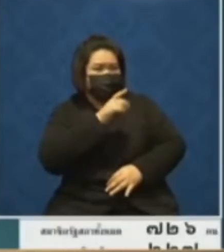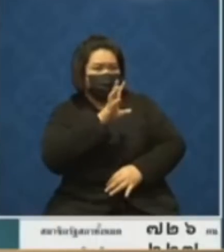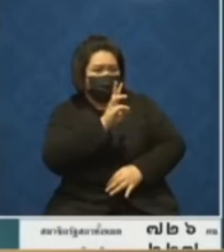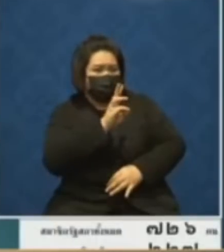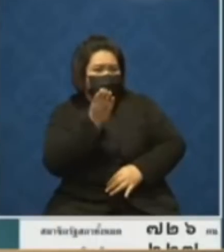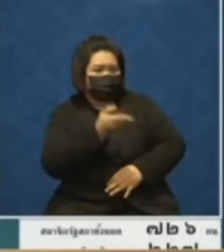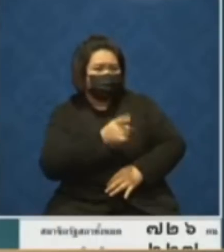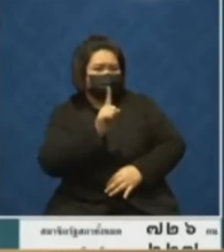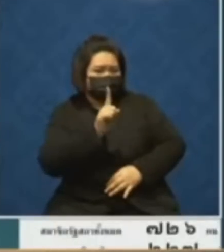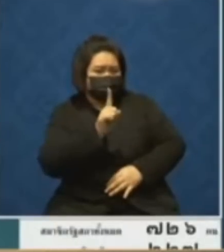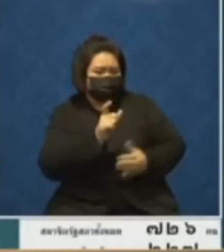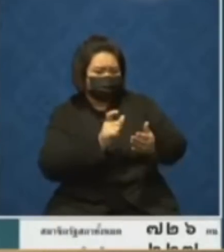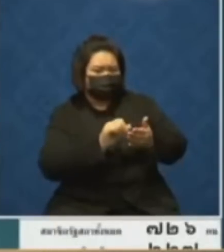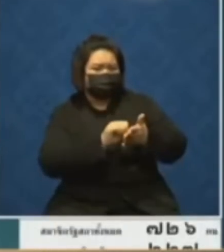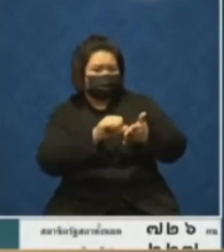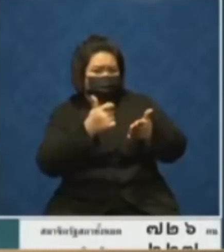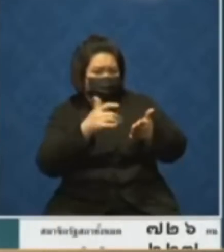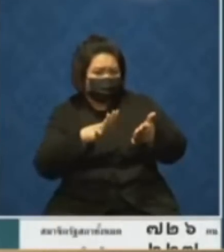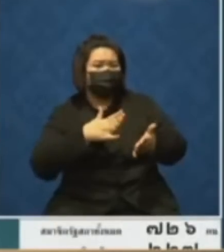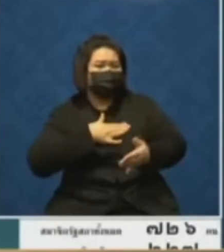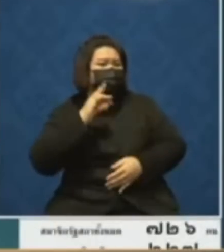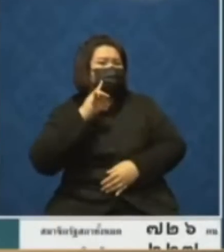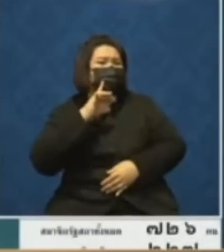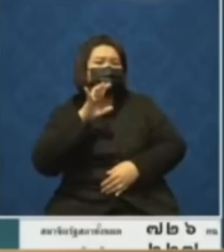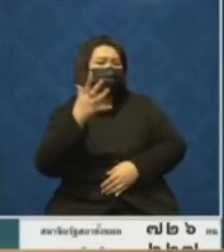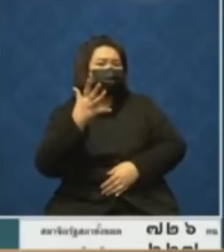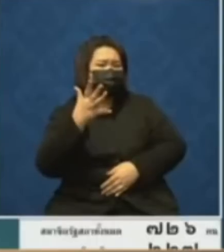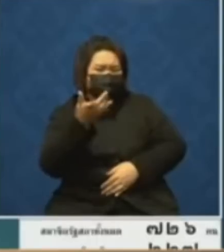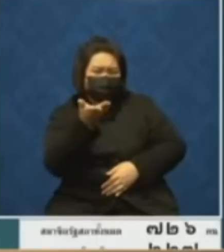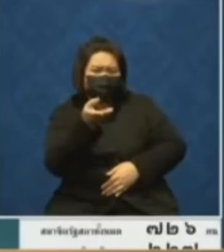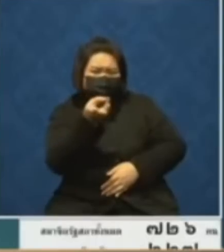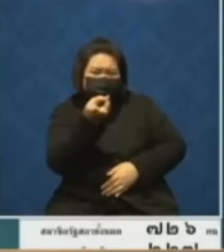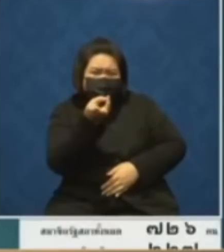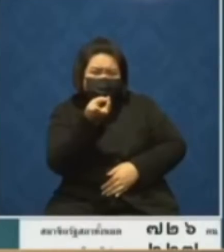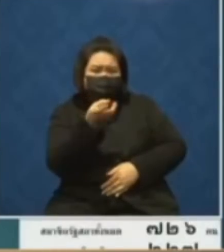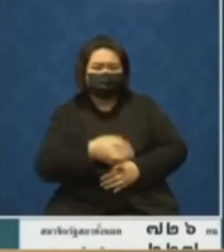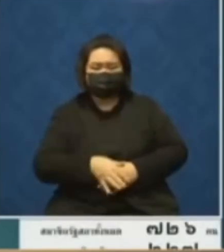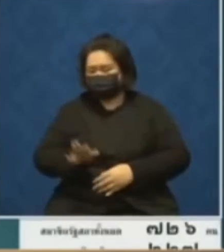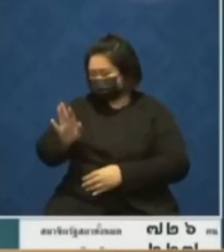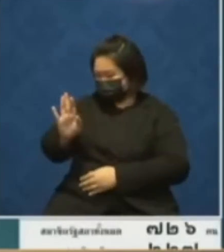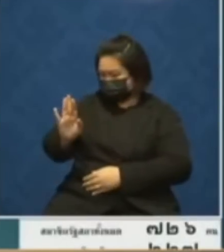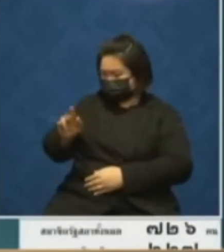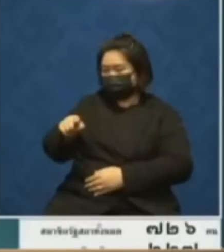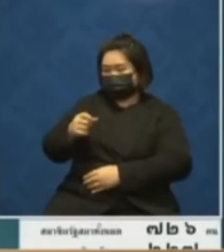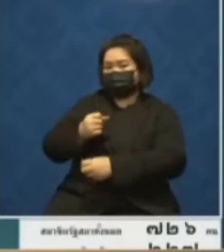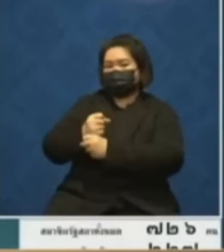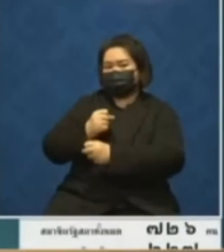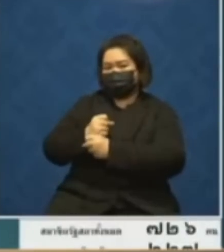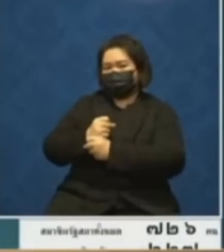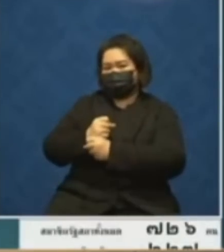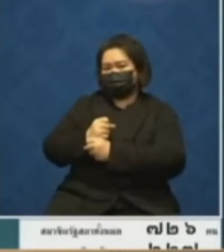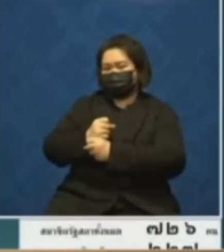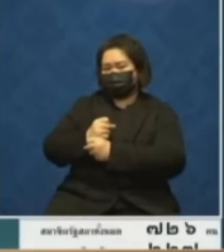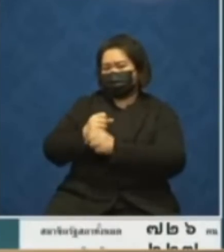กำมาที่การเสียงข้างมาก ไปตัดคำวากฎหมายอื่นการตัดคำวากฎหมายอนลงไป จะทำให้การผดการ